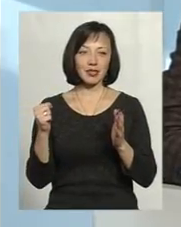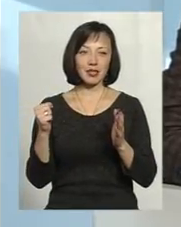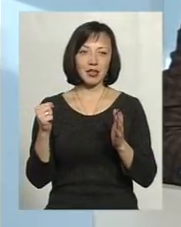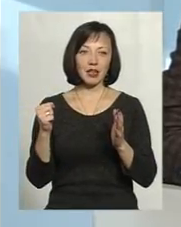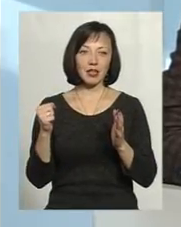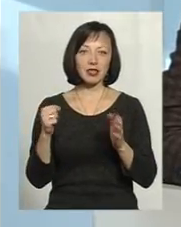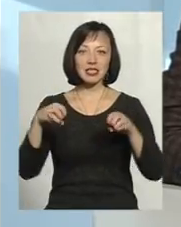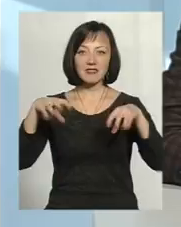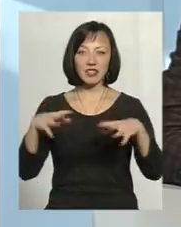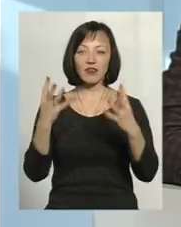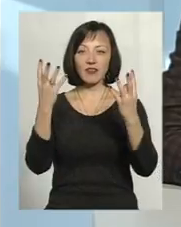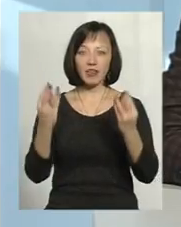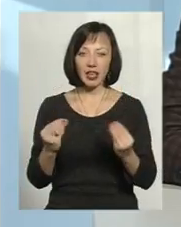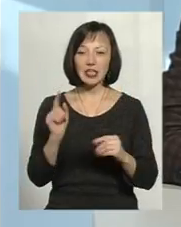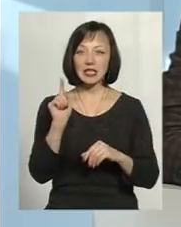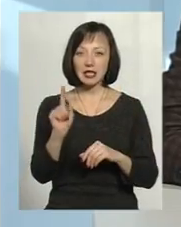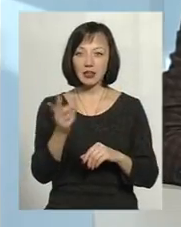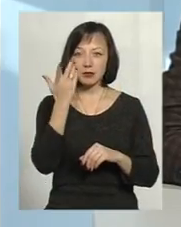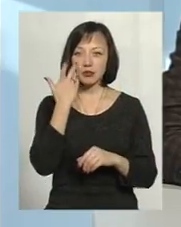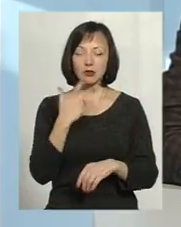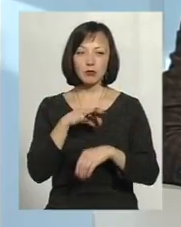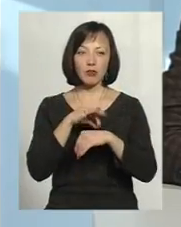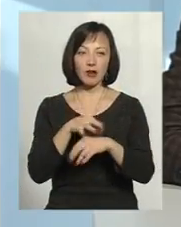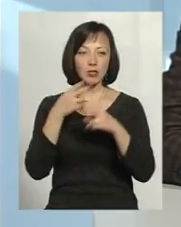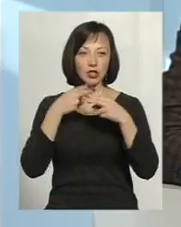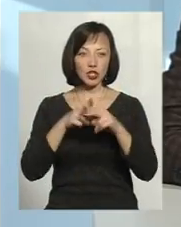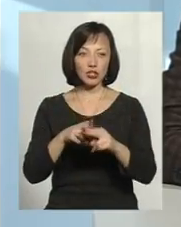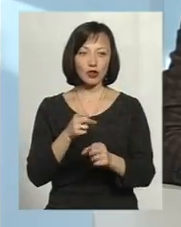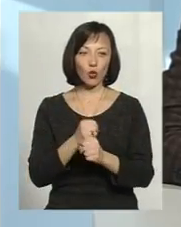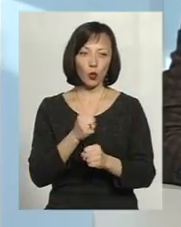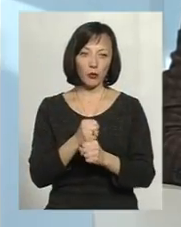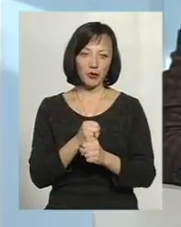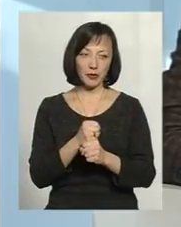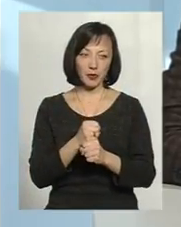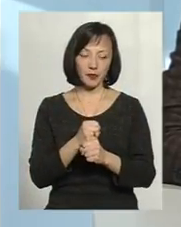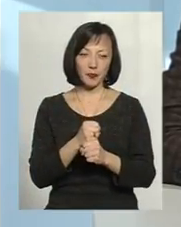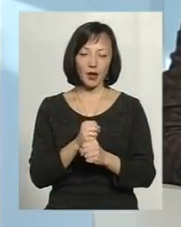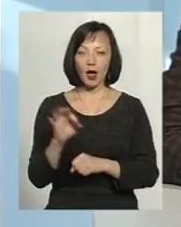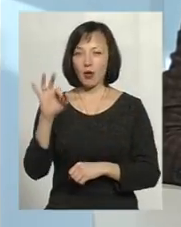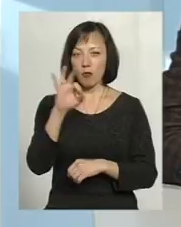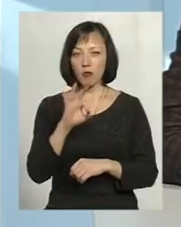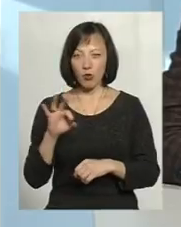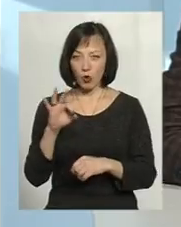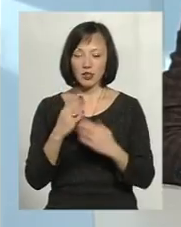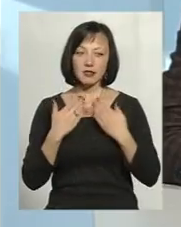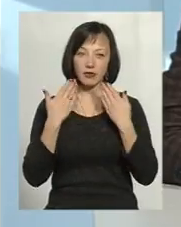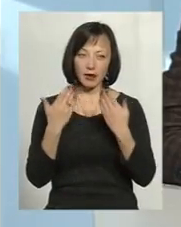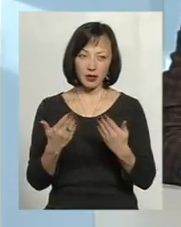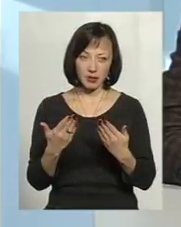вимикач. Світло в день горить тільки під час проведення технічних робіт. Стосовно безпосередньо